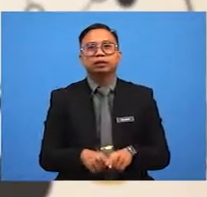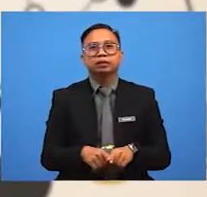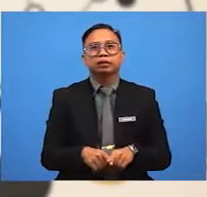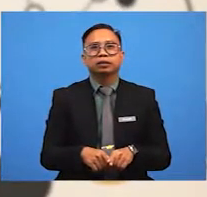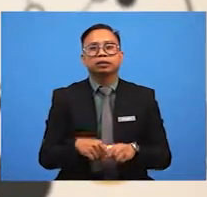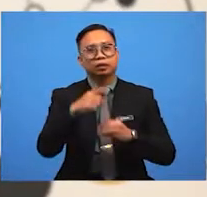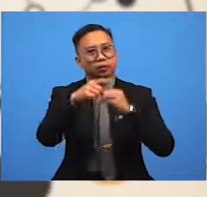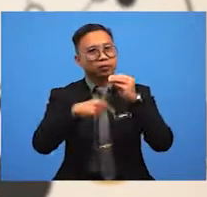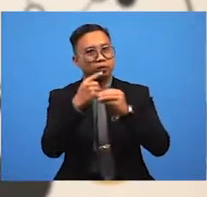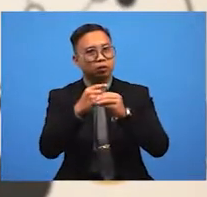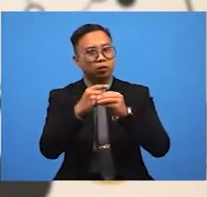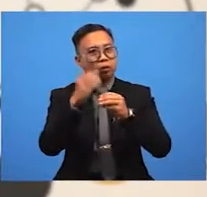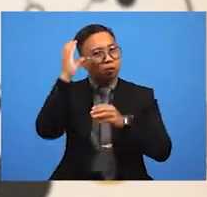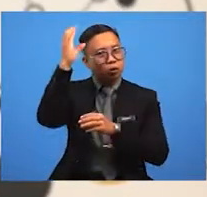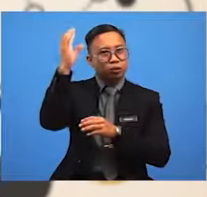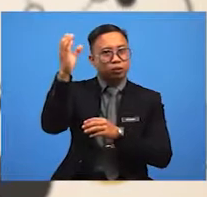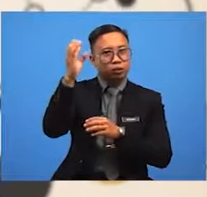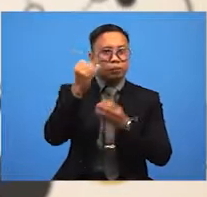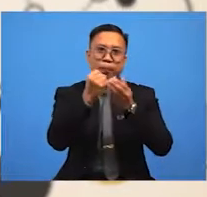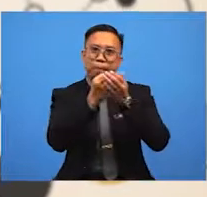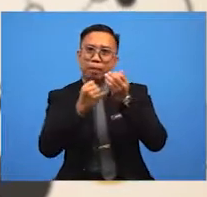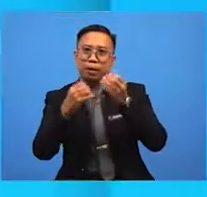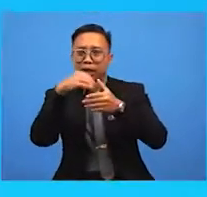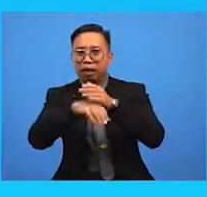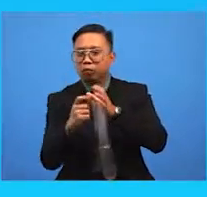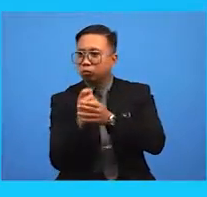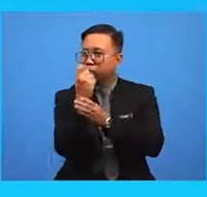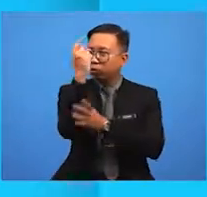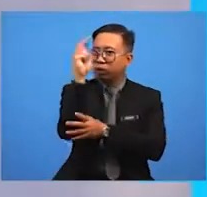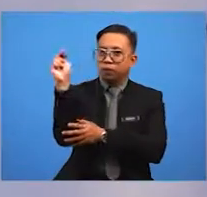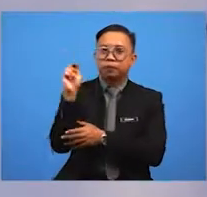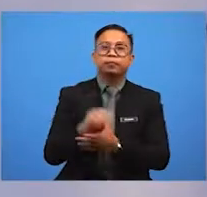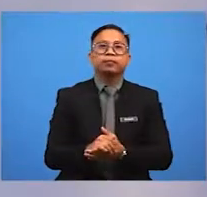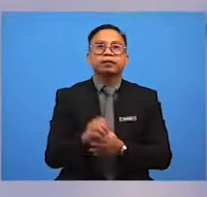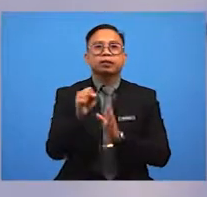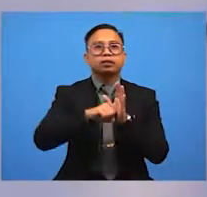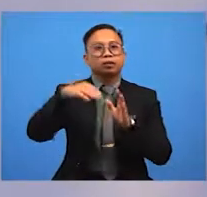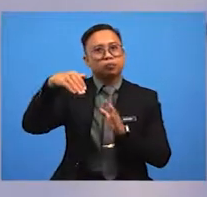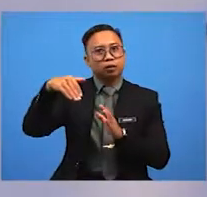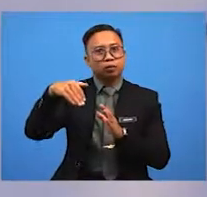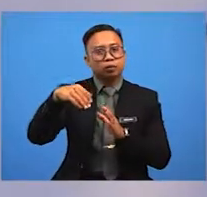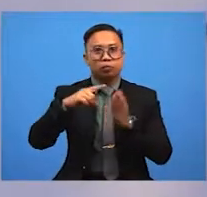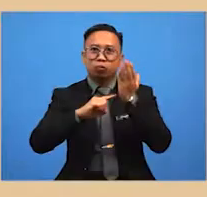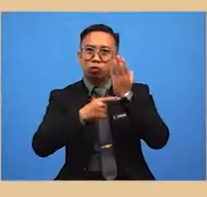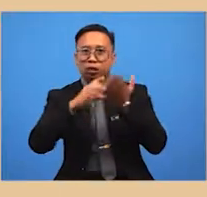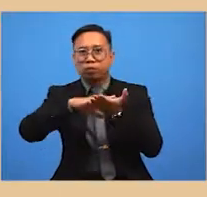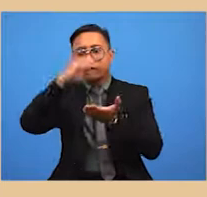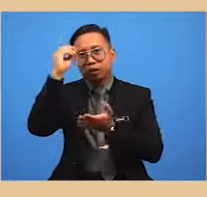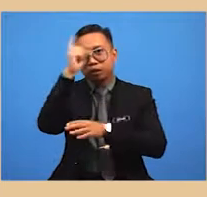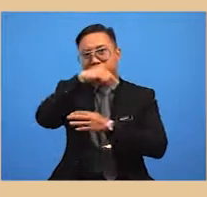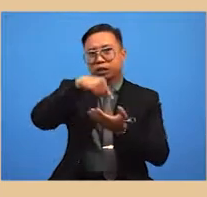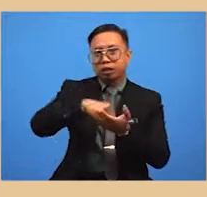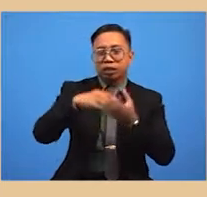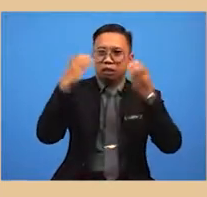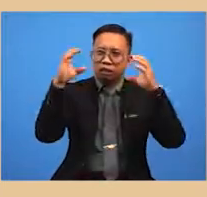dengan konsep pembiakan pada tumbuhan. Sebelum memulakan pembelajaran hari ini,